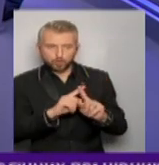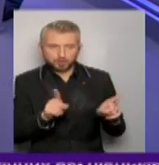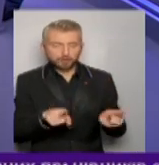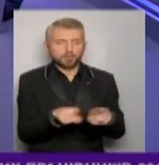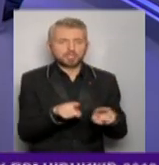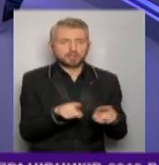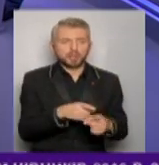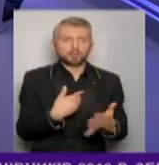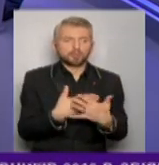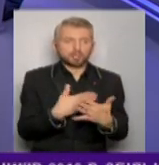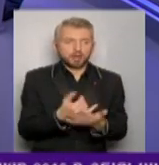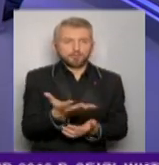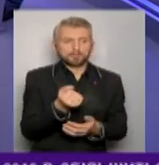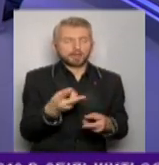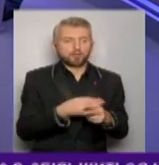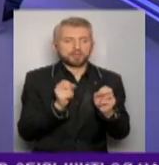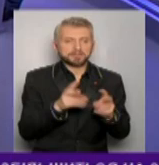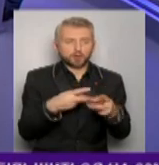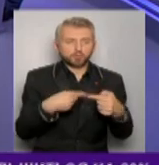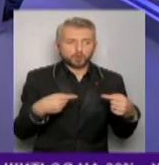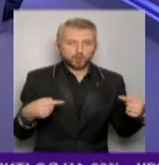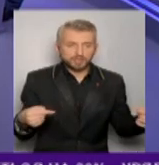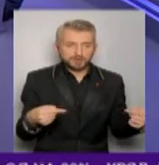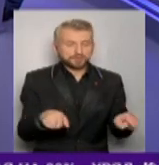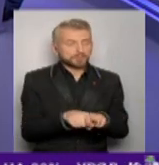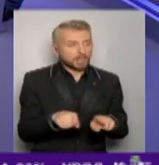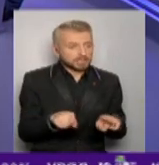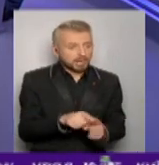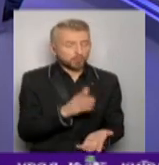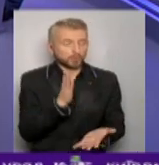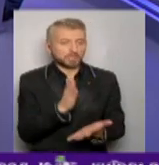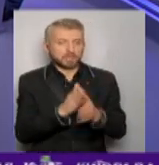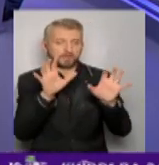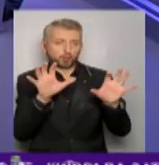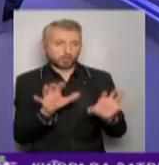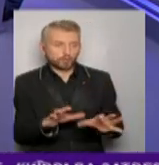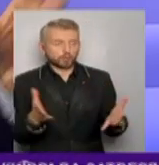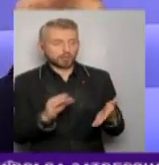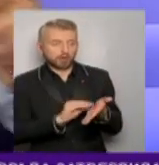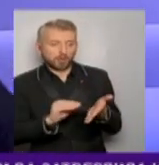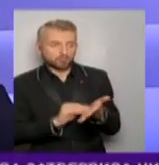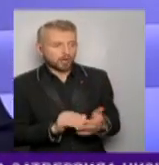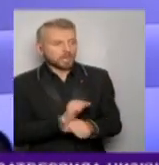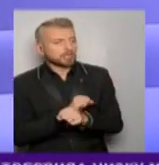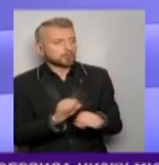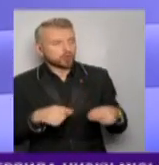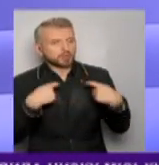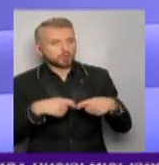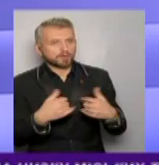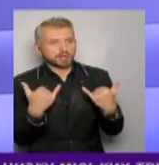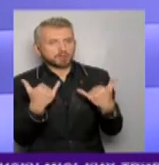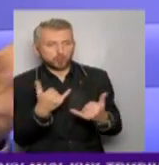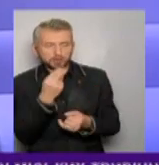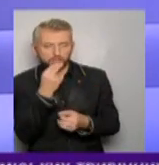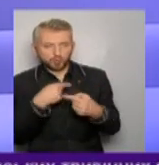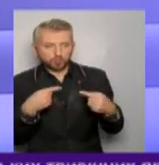само, наприклад, беремо безпеку продукції. Так само є законодавство, яке каже, а не можна продавати сьогодні